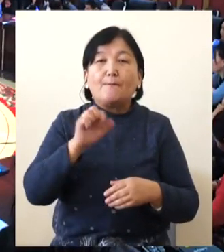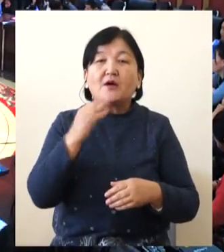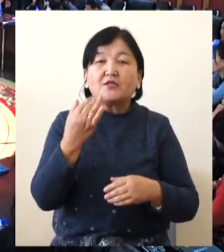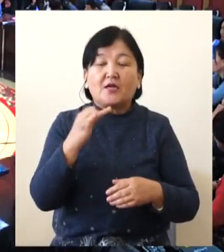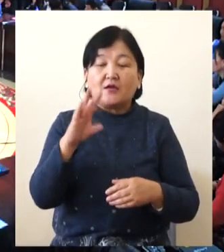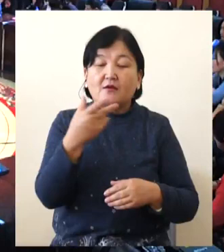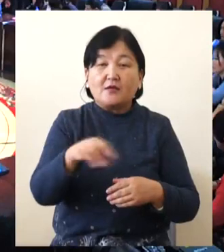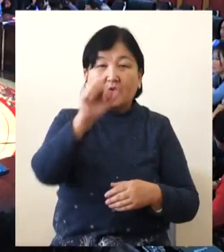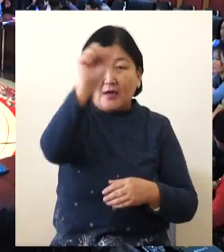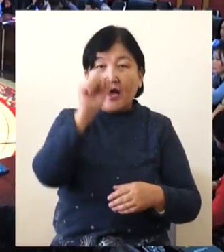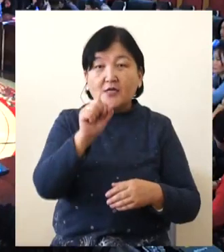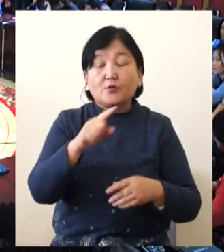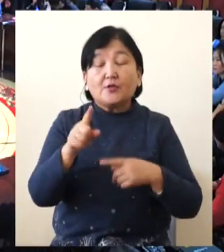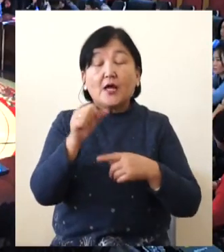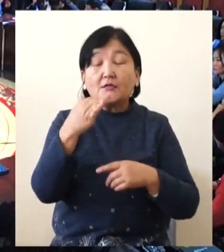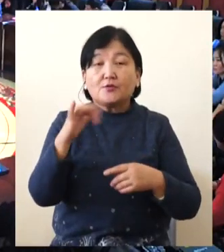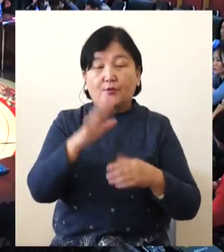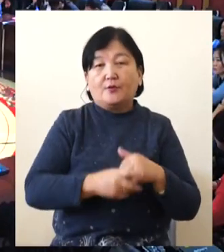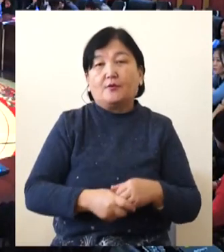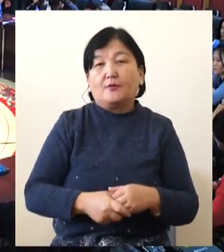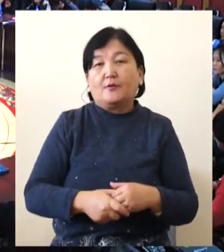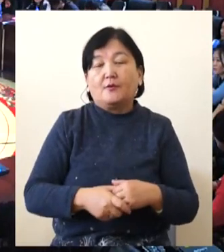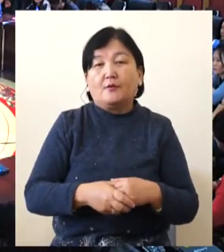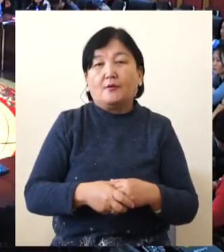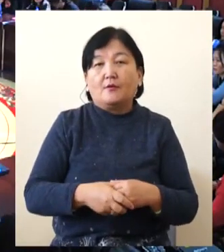шинэ асуудал. Одоо